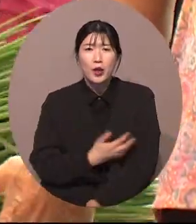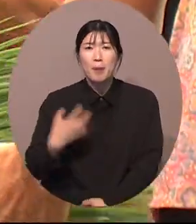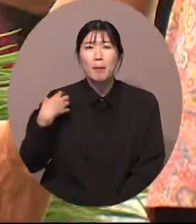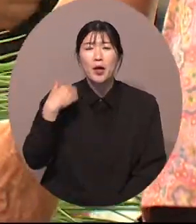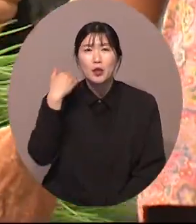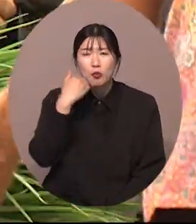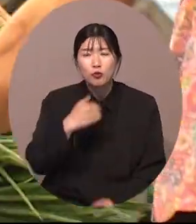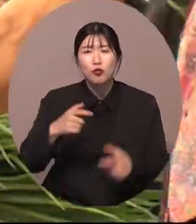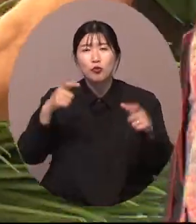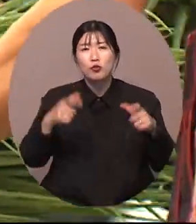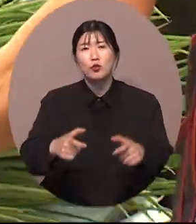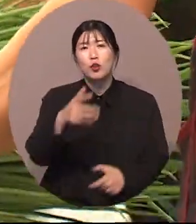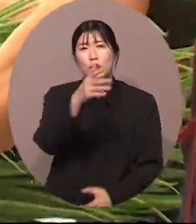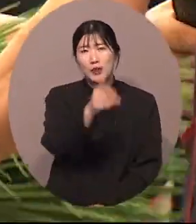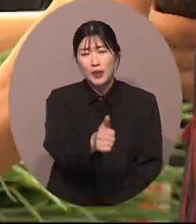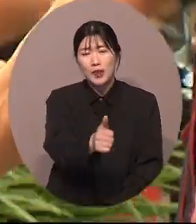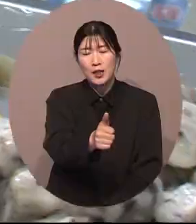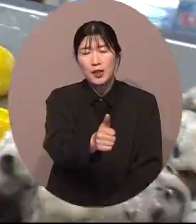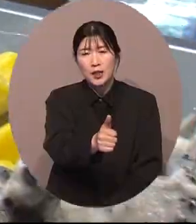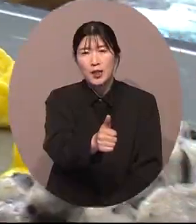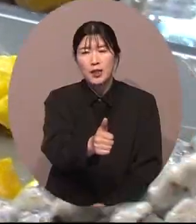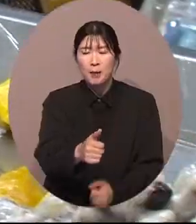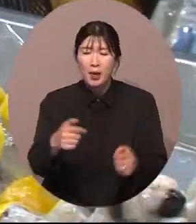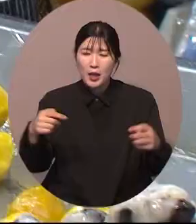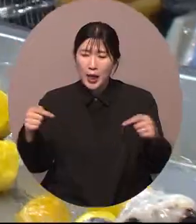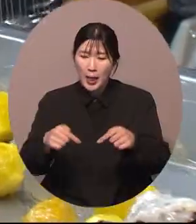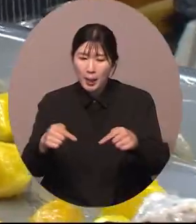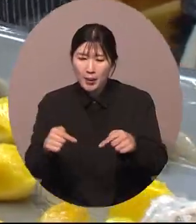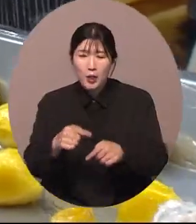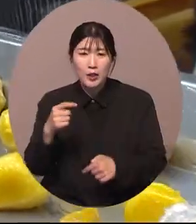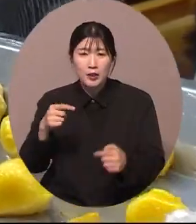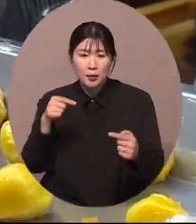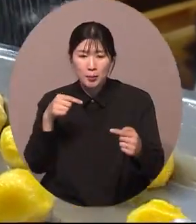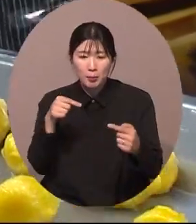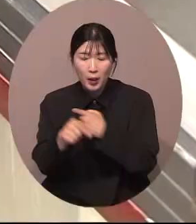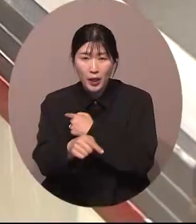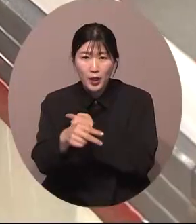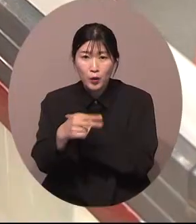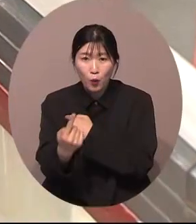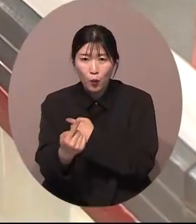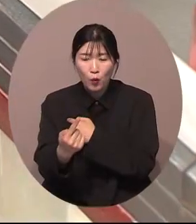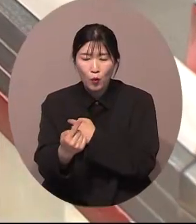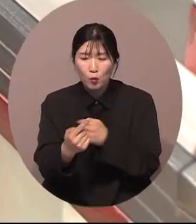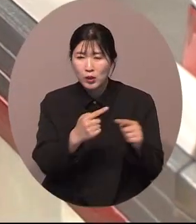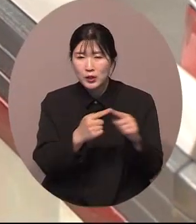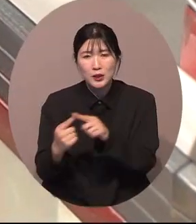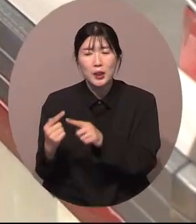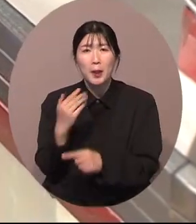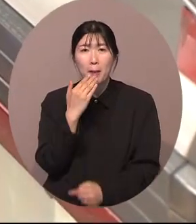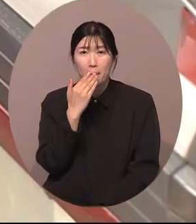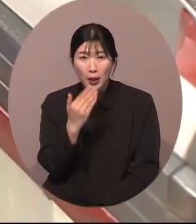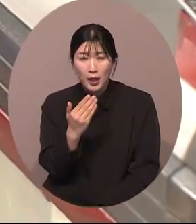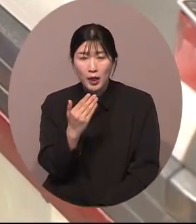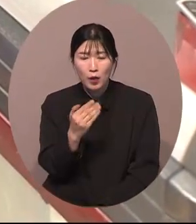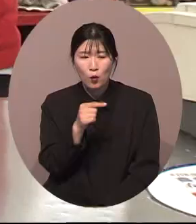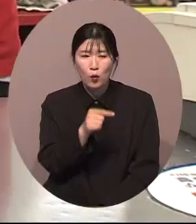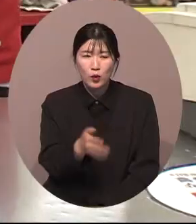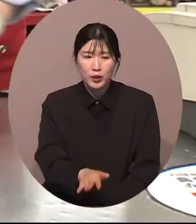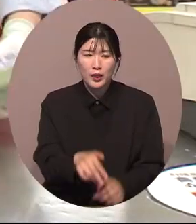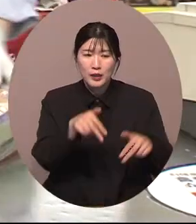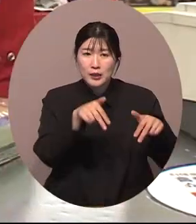데다 상인들의 반발로 합의에 실패해도 강제 규정은 없고 마트 노동자들은 일요 휴무의